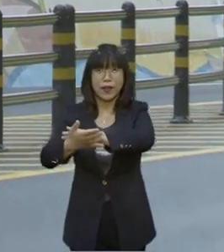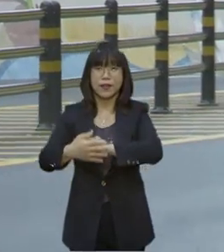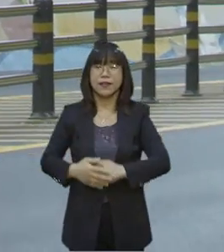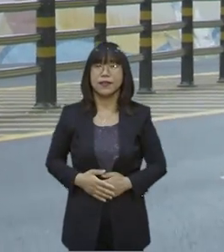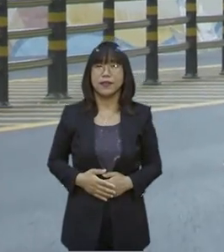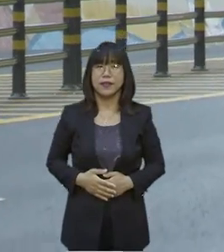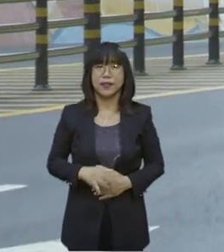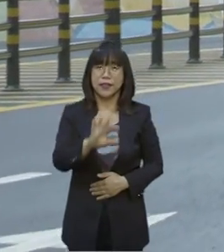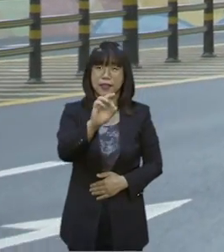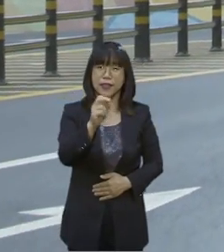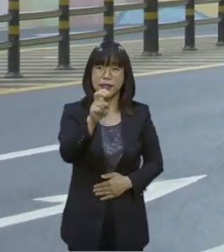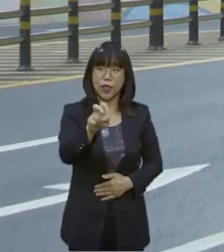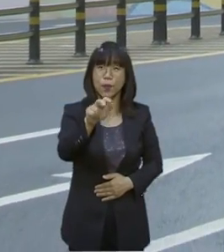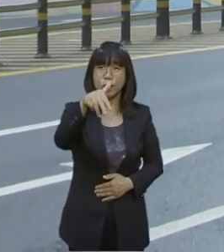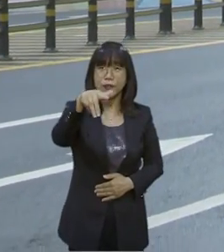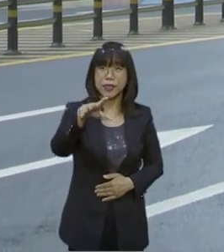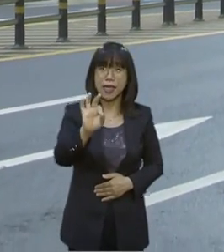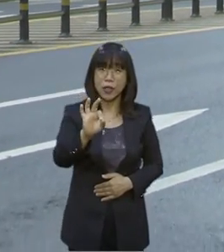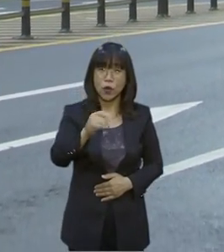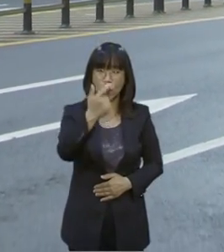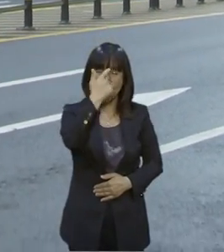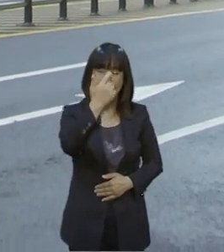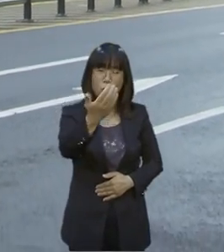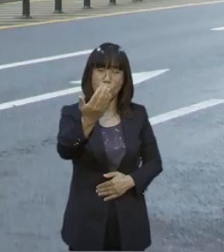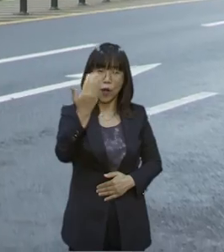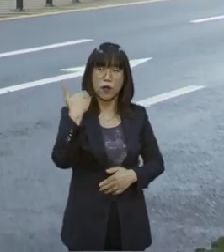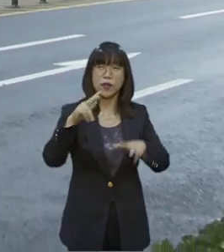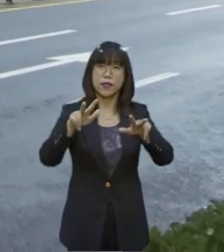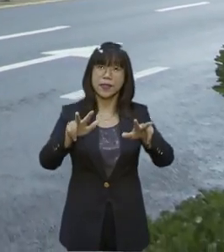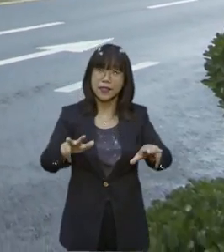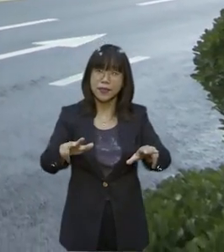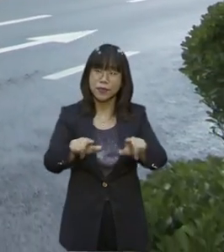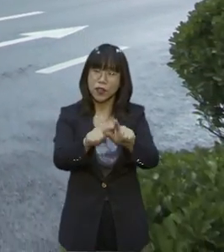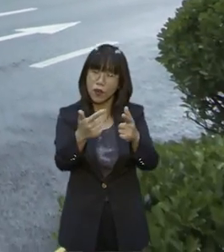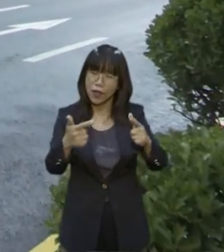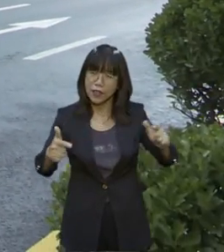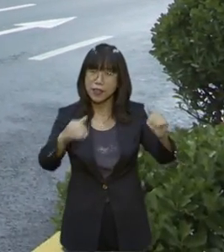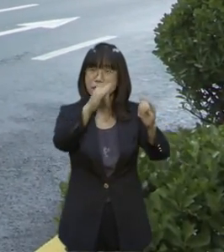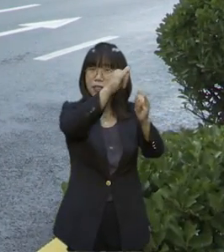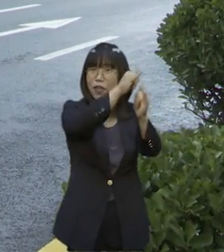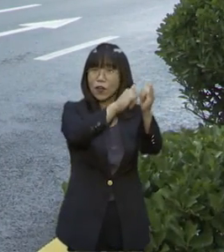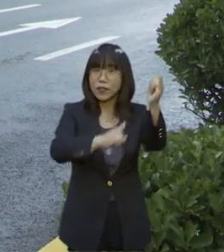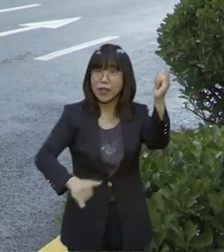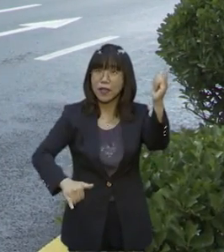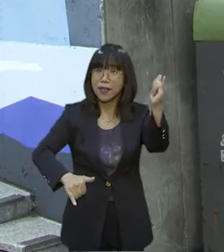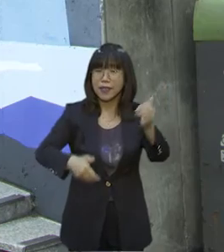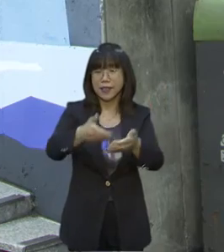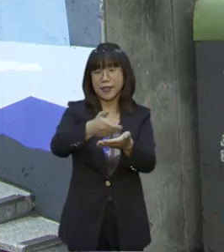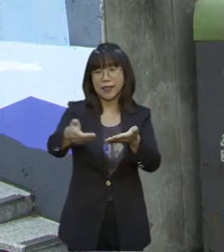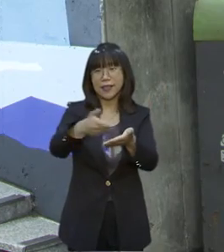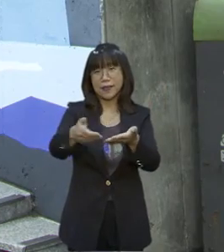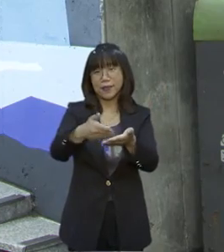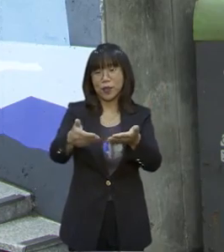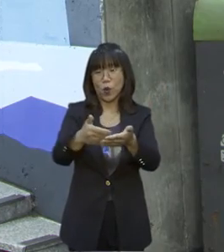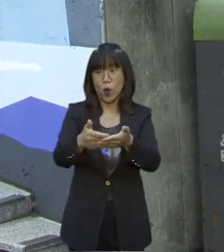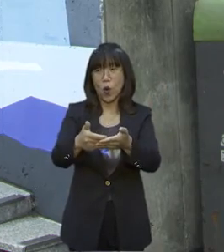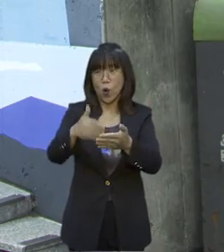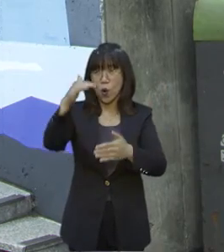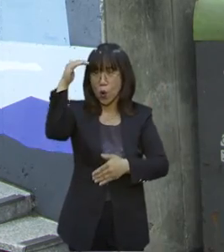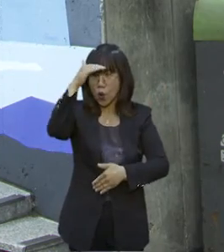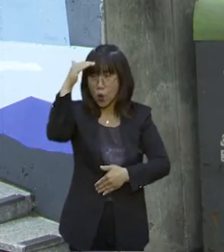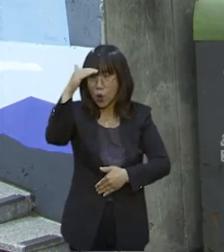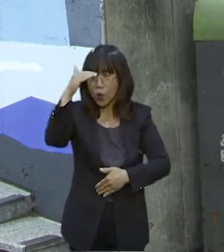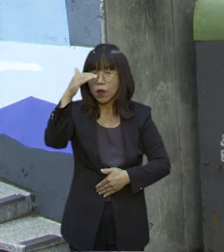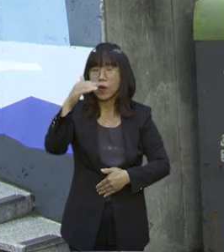변신했습니다. 염창동의 과거와 현재가 만나는 시간의 흐름과 역사적 스토리를 벽화를 통해 간접적으로 체험할